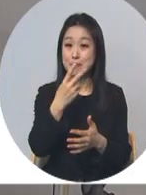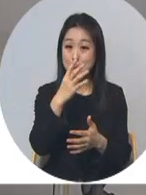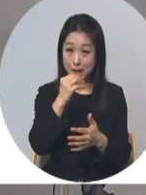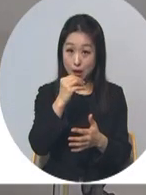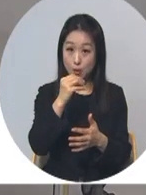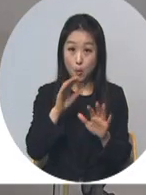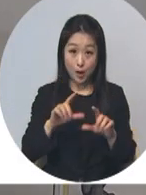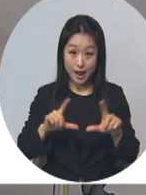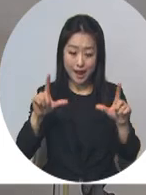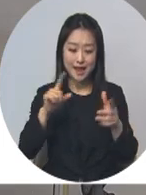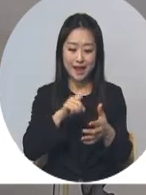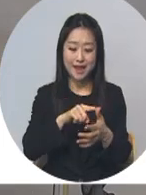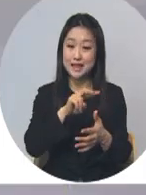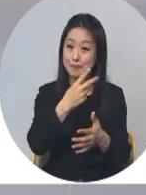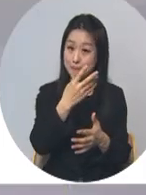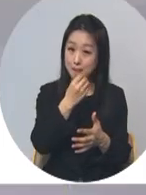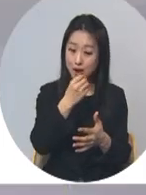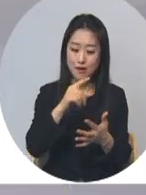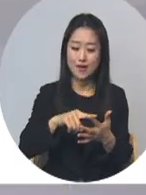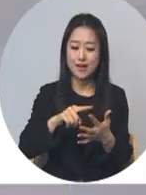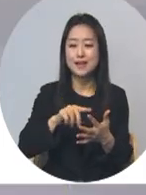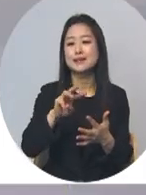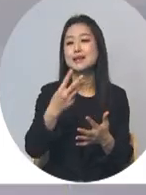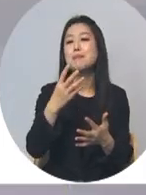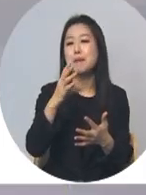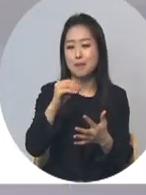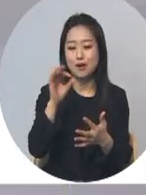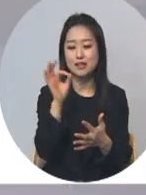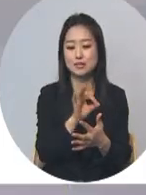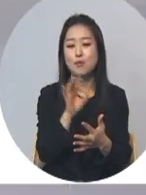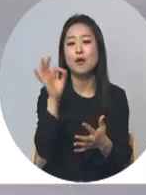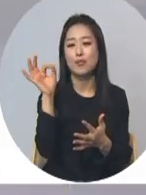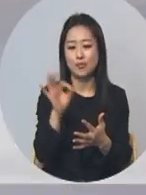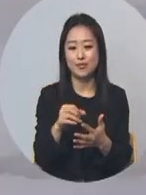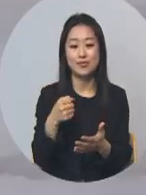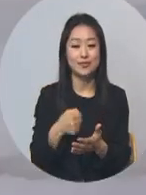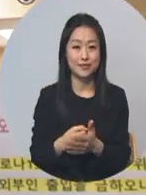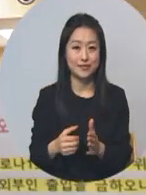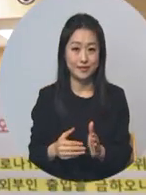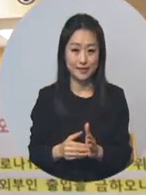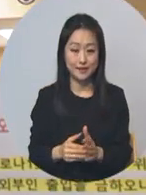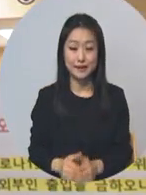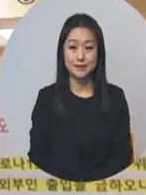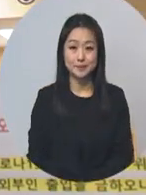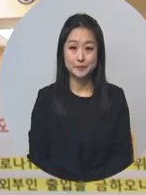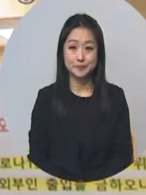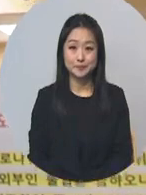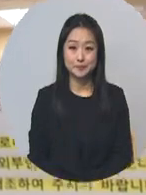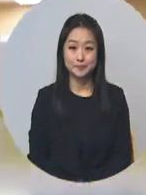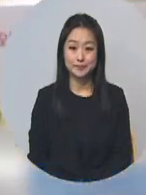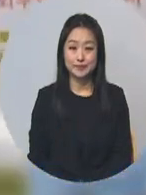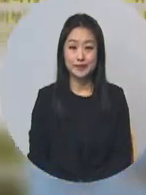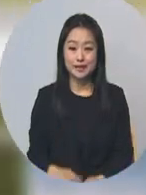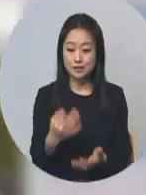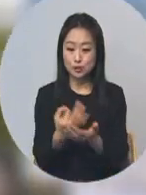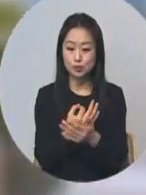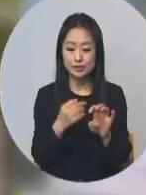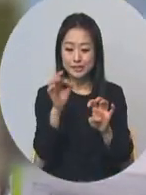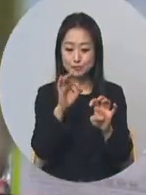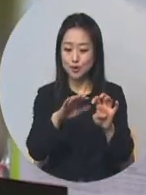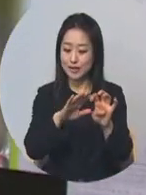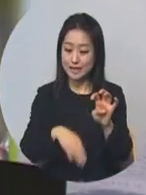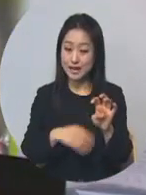올해부터 첫째는 200만 원 둘째부터 300만 원을 지급하기로 했습니다 중위소득 40% 이하